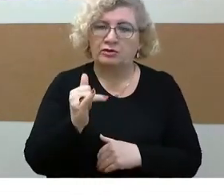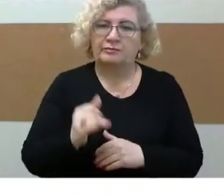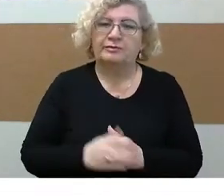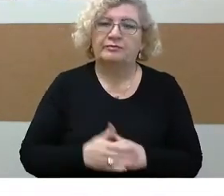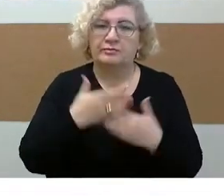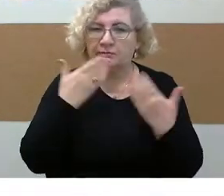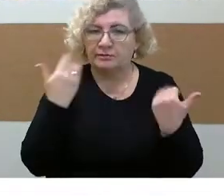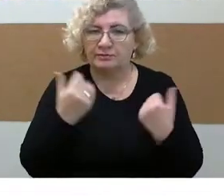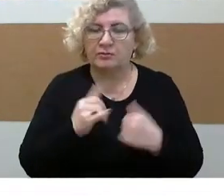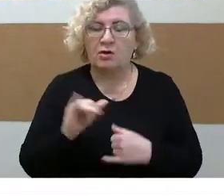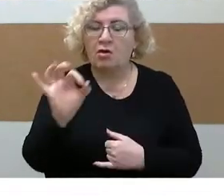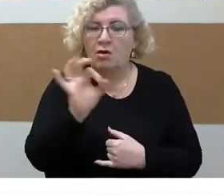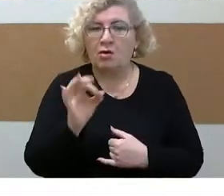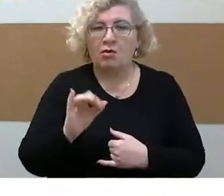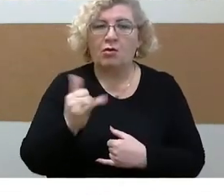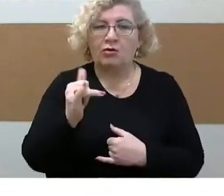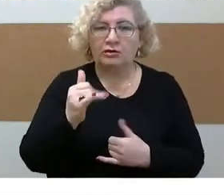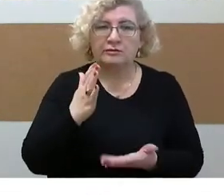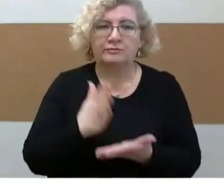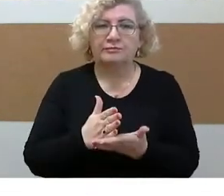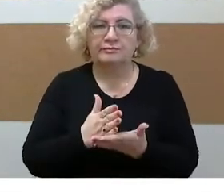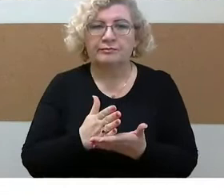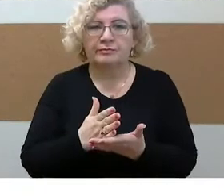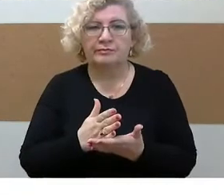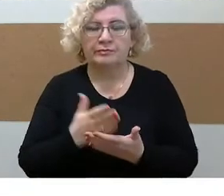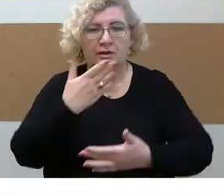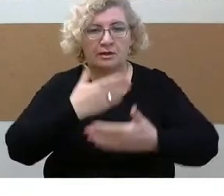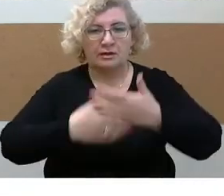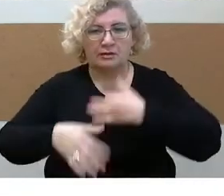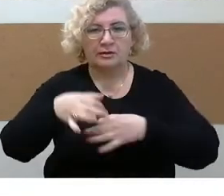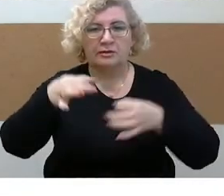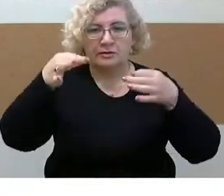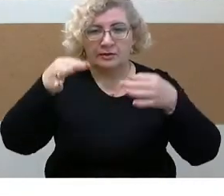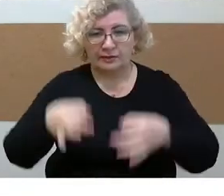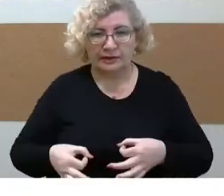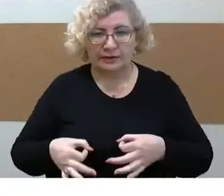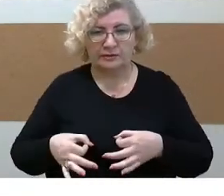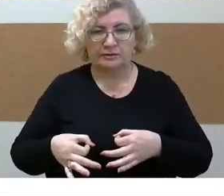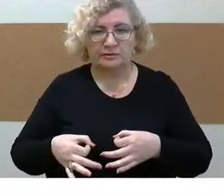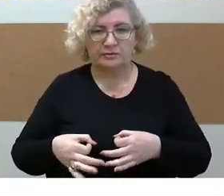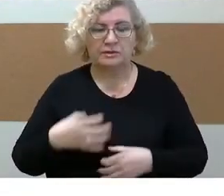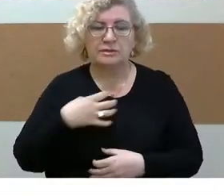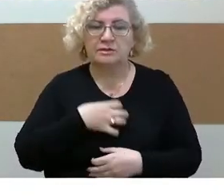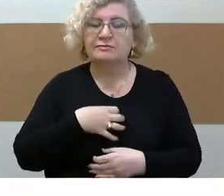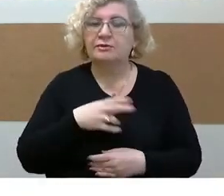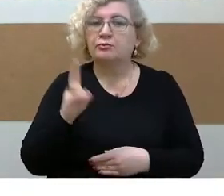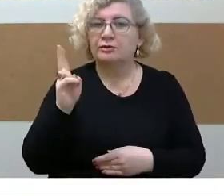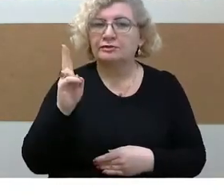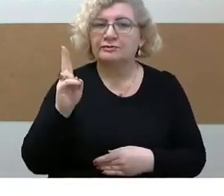Apie kokybę kalbant, iš tikrųjų, neįgaliųjų teisų kontekste ypatingai svarbios yra